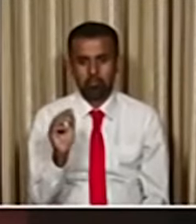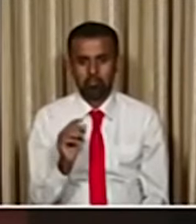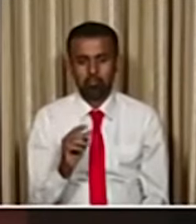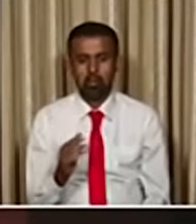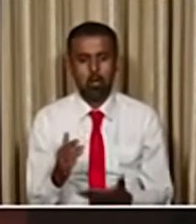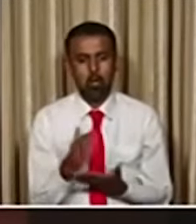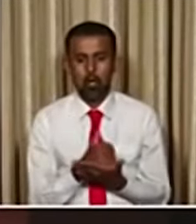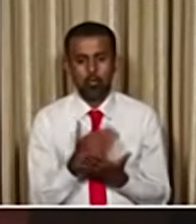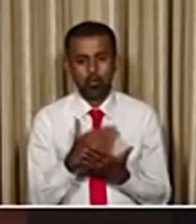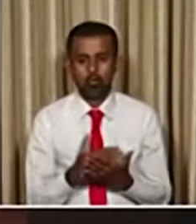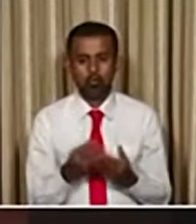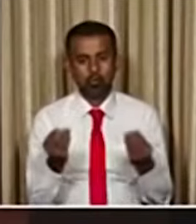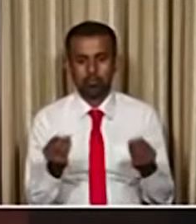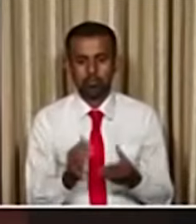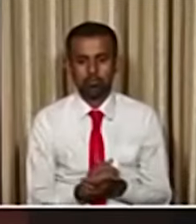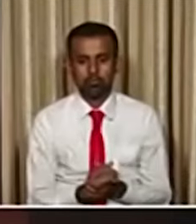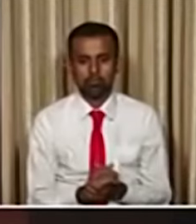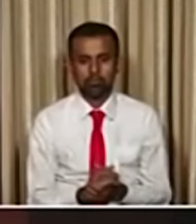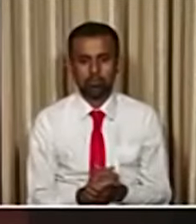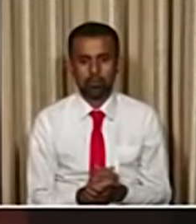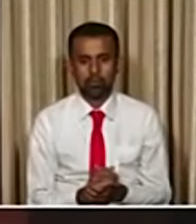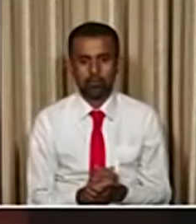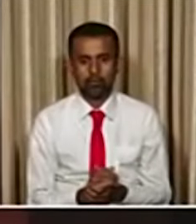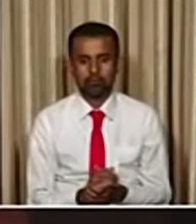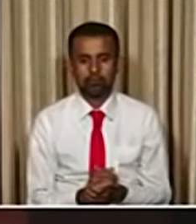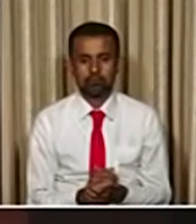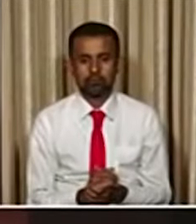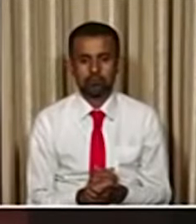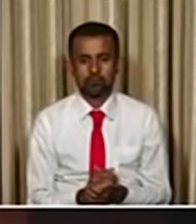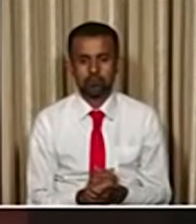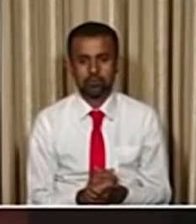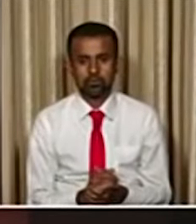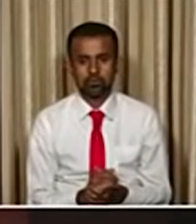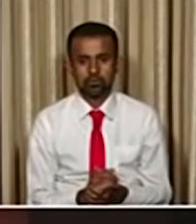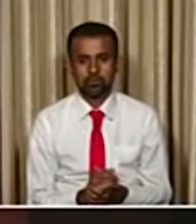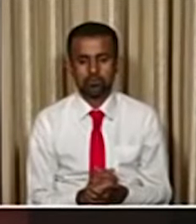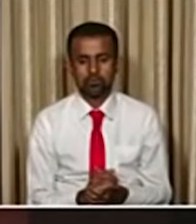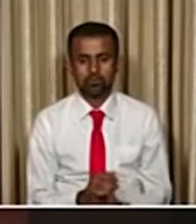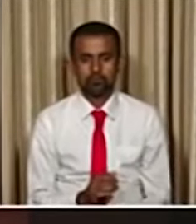in totality please answer garu tappa na mata anna avasthawa kambenna podi